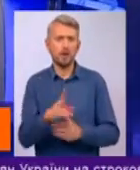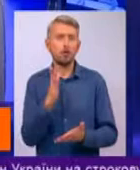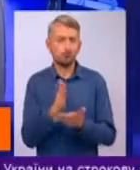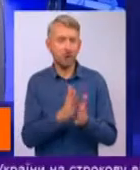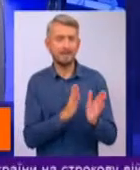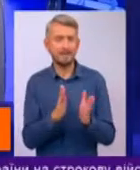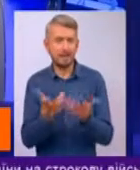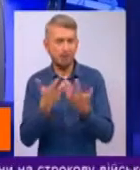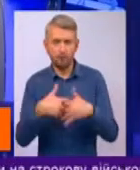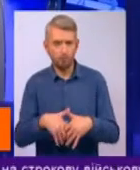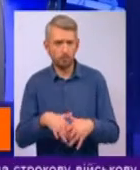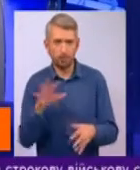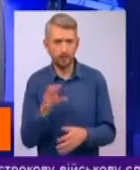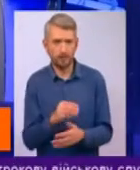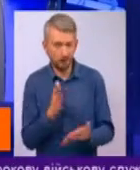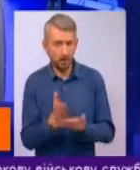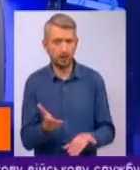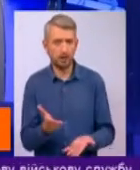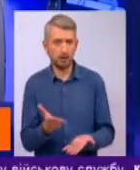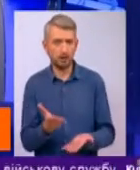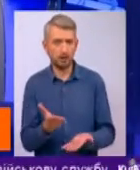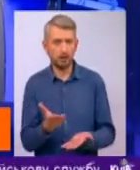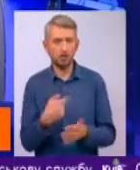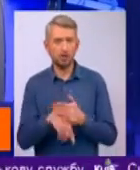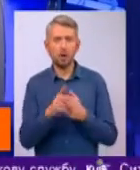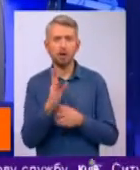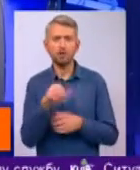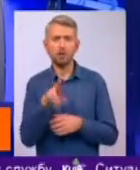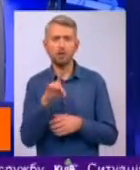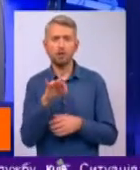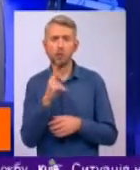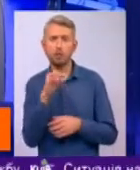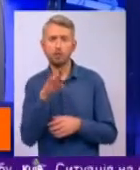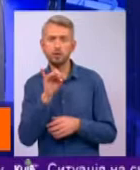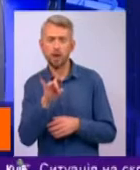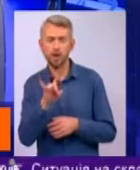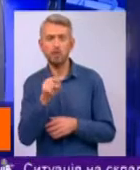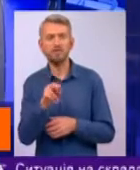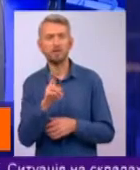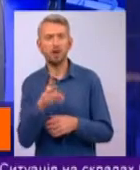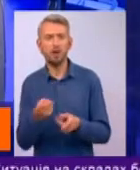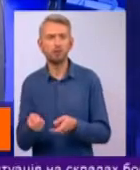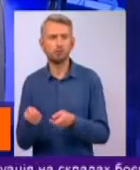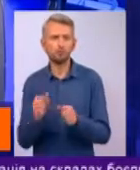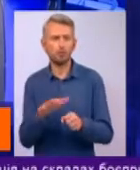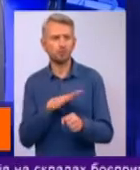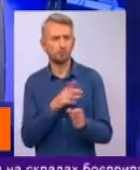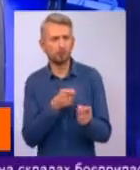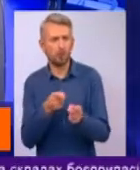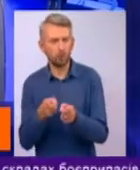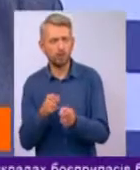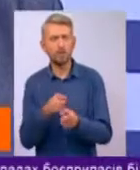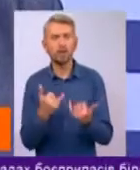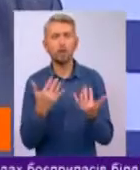системи, автоматизовані все. Тобто квадрокоптер, він як носій можливий якихось загроз, він на